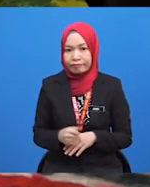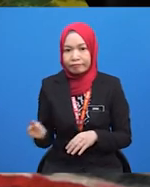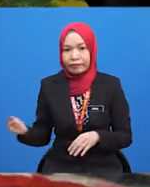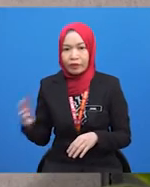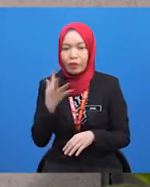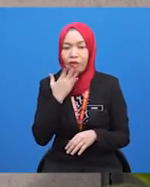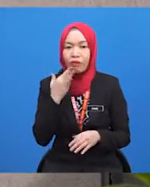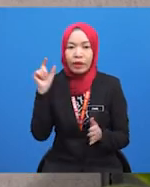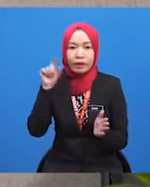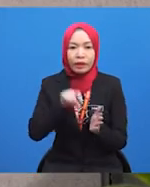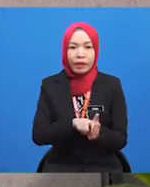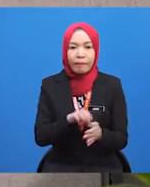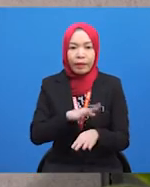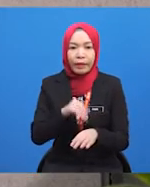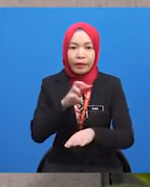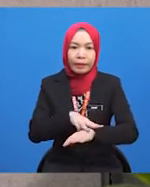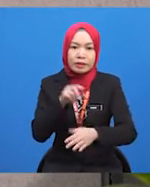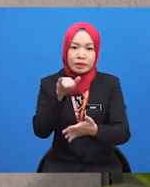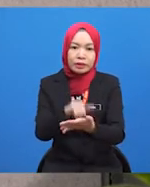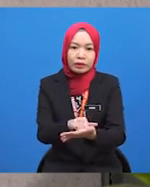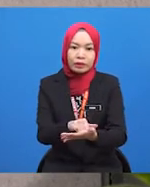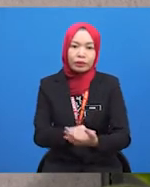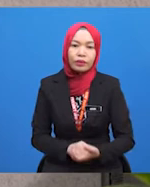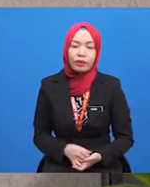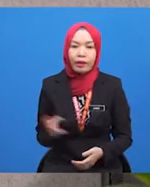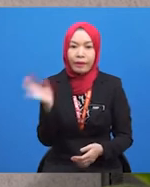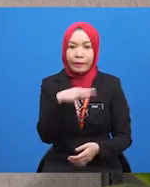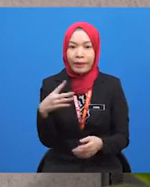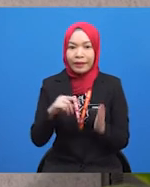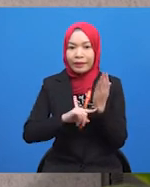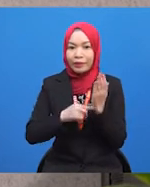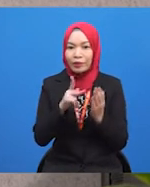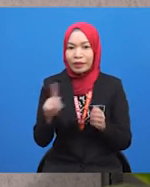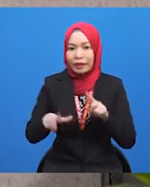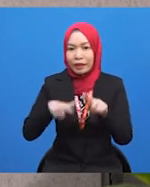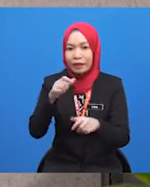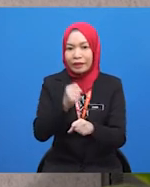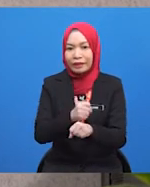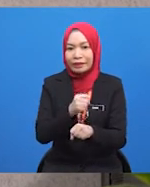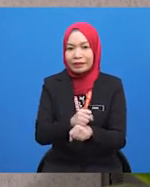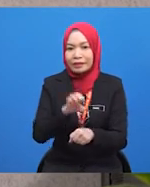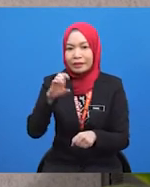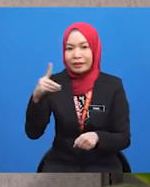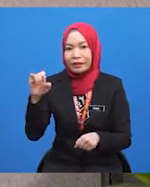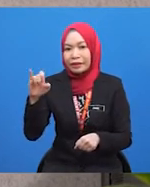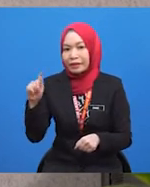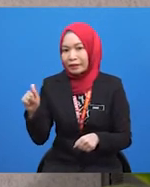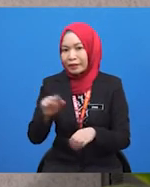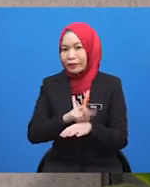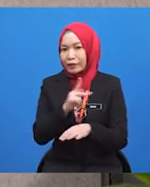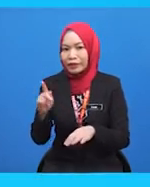tersebut. Mari kita mulakan langkah kerja mengedit gambar menggunakan hue, saturation dan